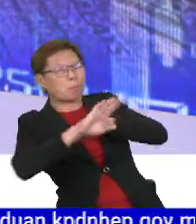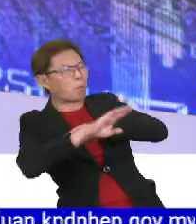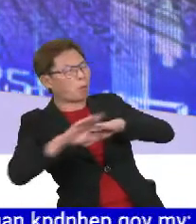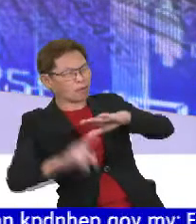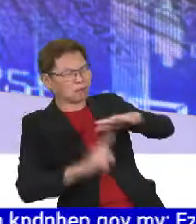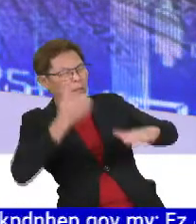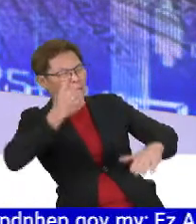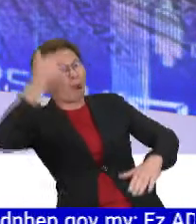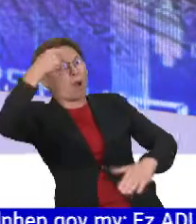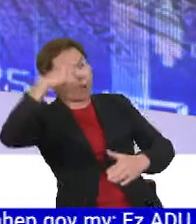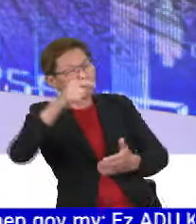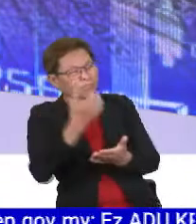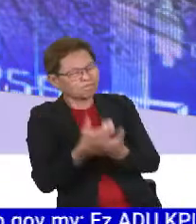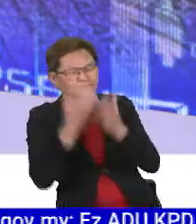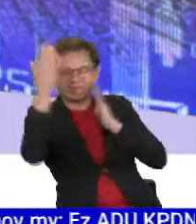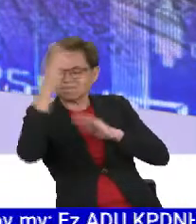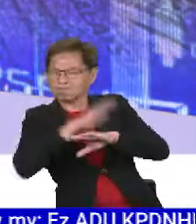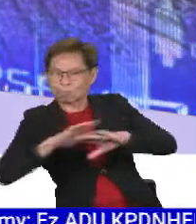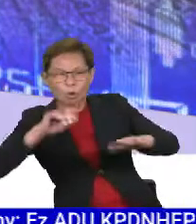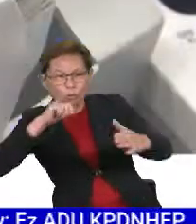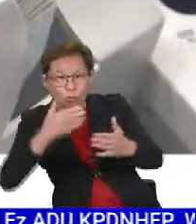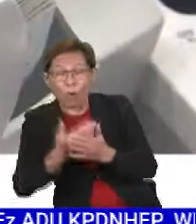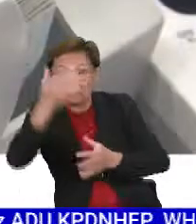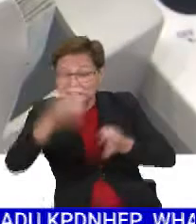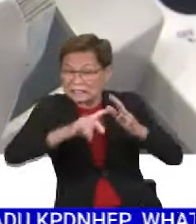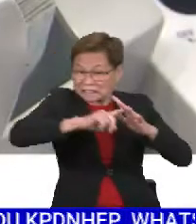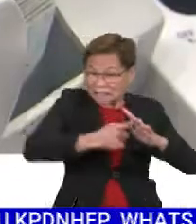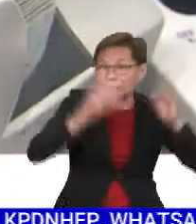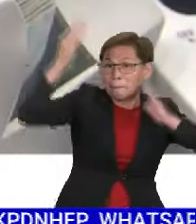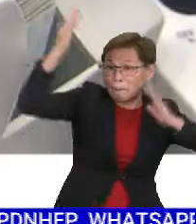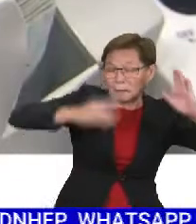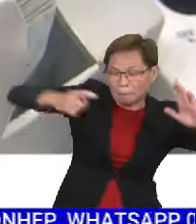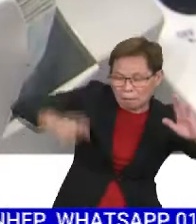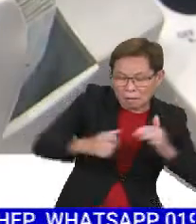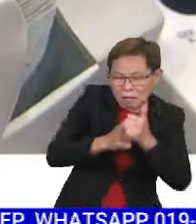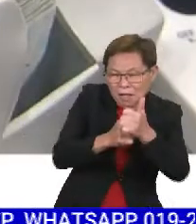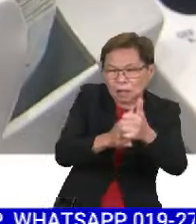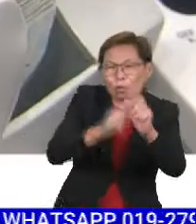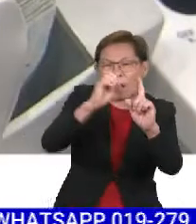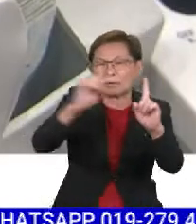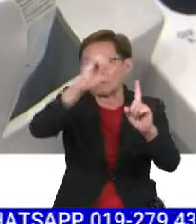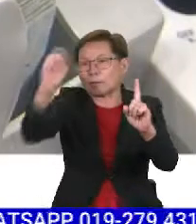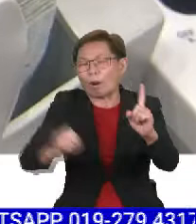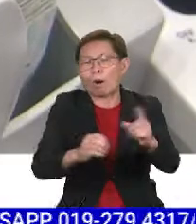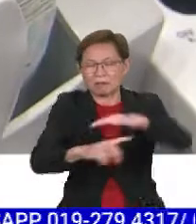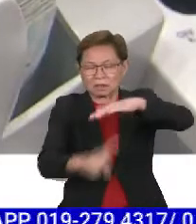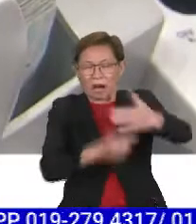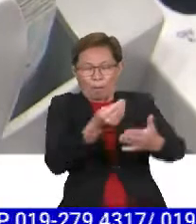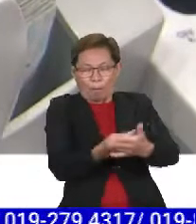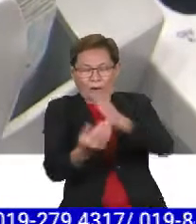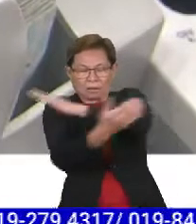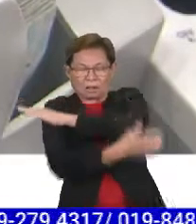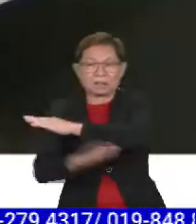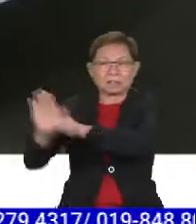terbaik untuk ekonomi negara. Sekiranya dilaksana, Malaysia perlu mengikut sepenuhnya dasar monetari negara yang